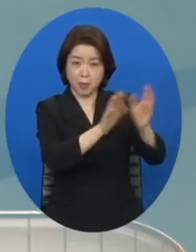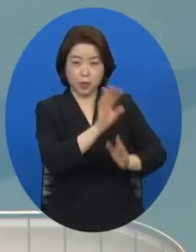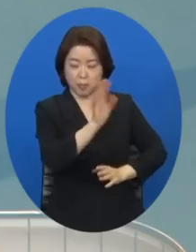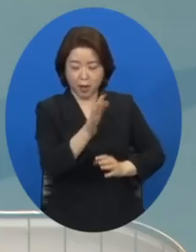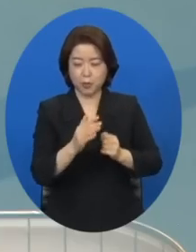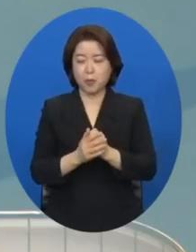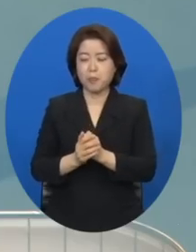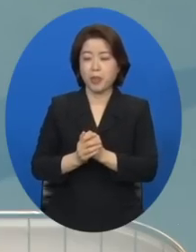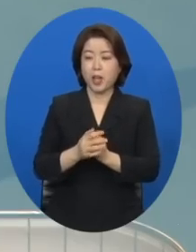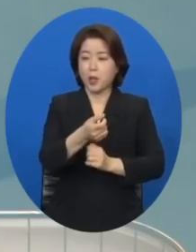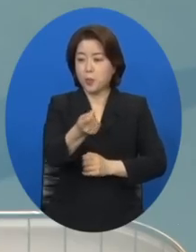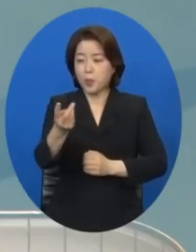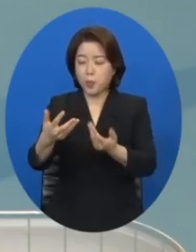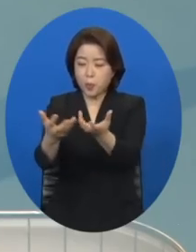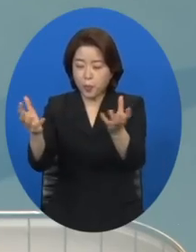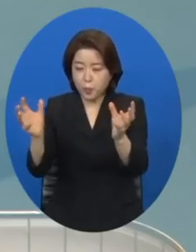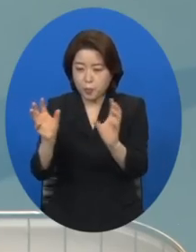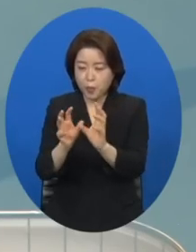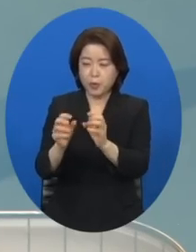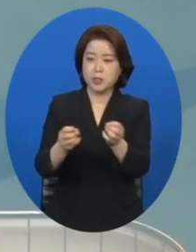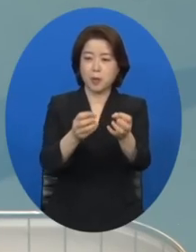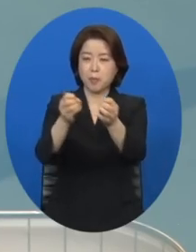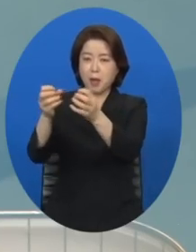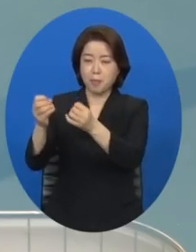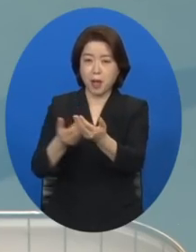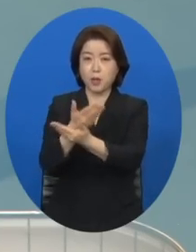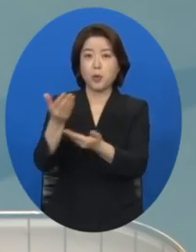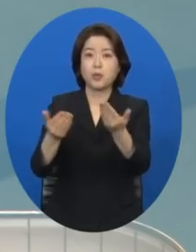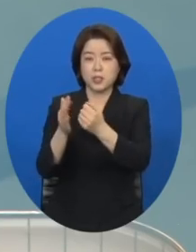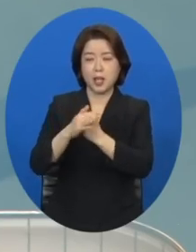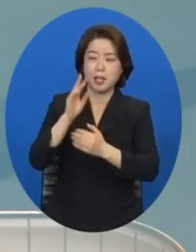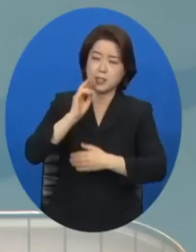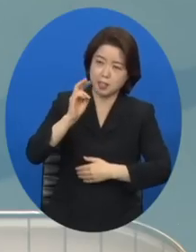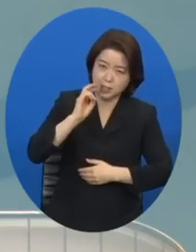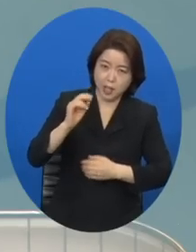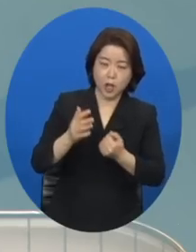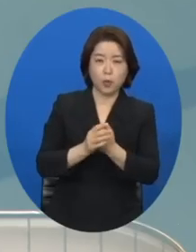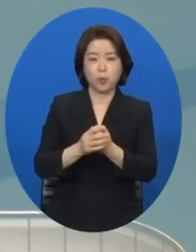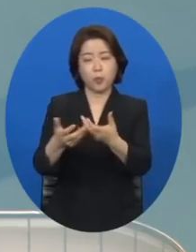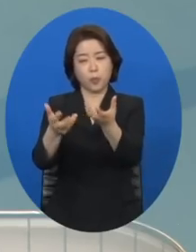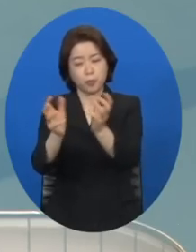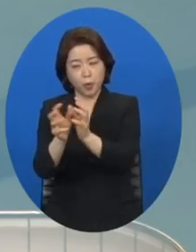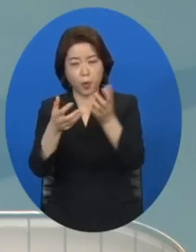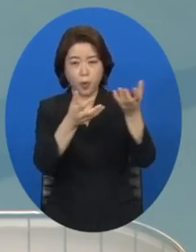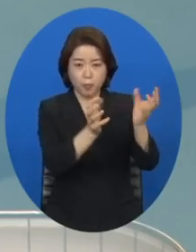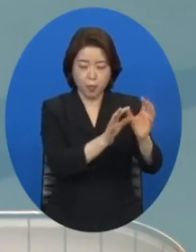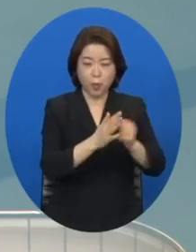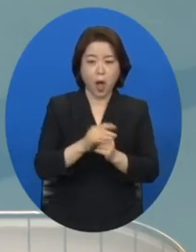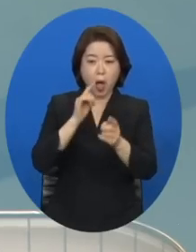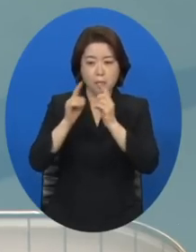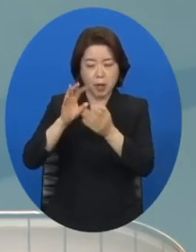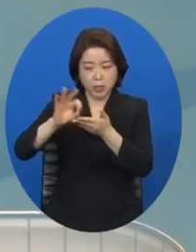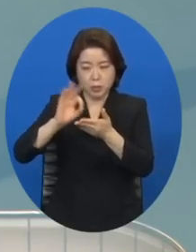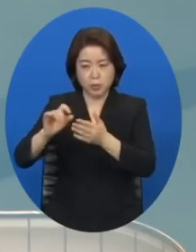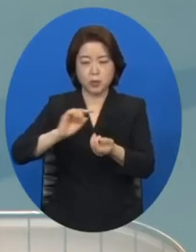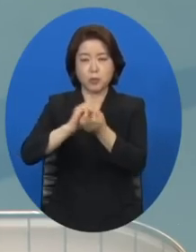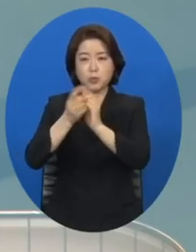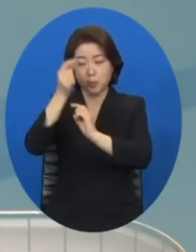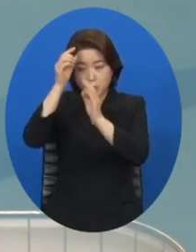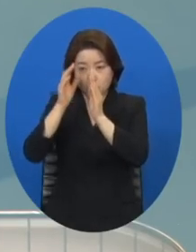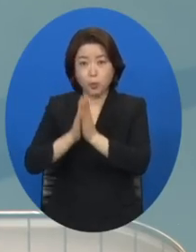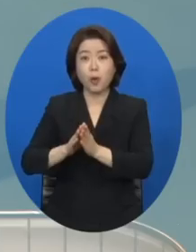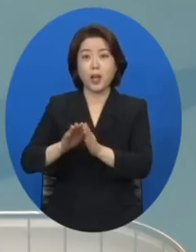그 밴드를 가는데 세네명이 모여서 말씀 찬양하고 속으로 별로 모여서 말씀을 적용하고 서로 기도하는 시간이